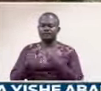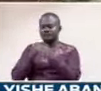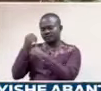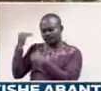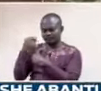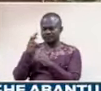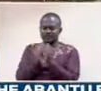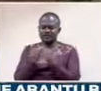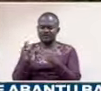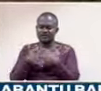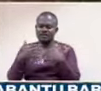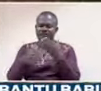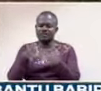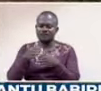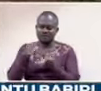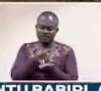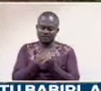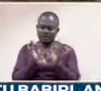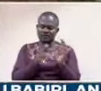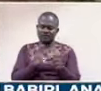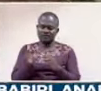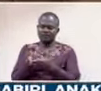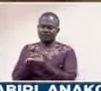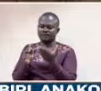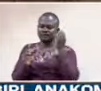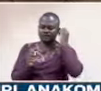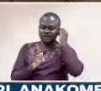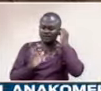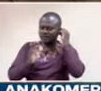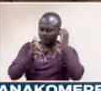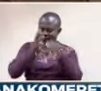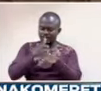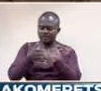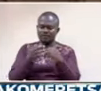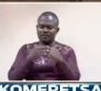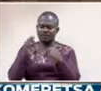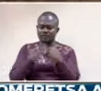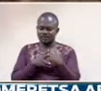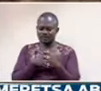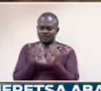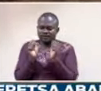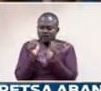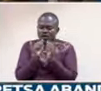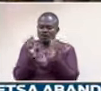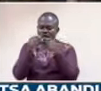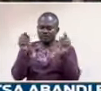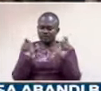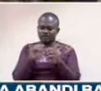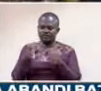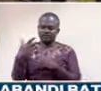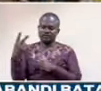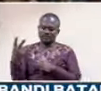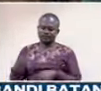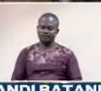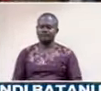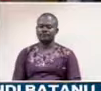wa 2019 hari amaze kubakwa ubiko busanzwe warehouses 89 n'ubiko bukonjesha cold rooms 52